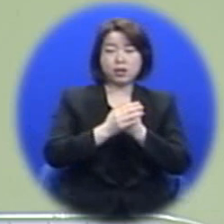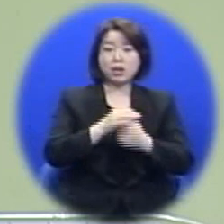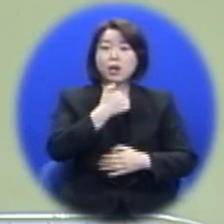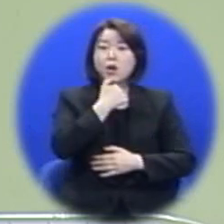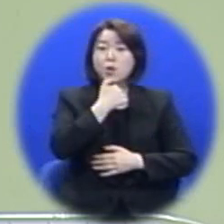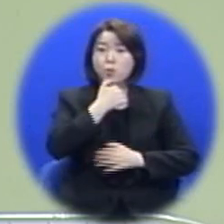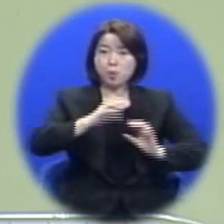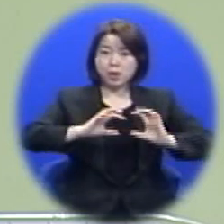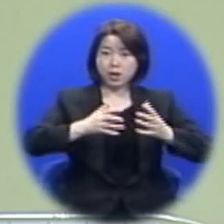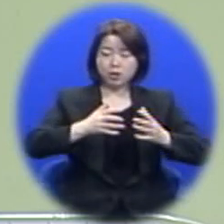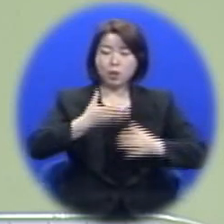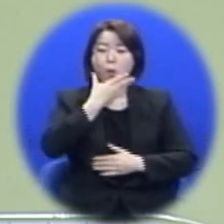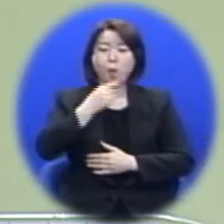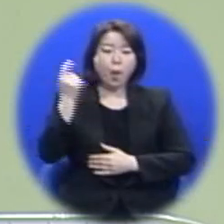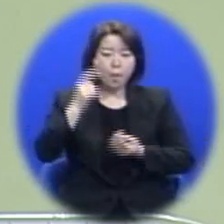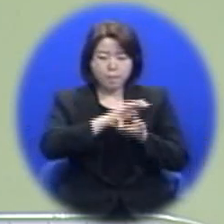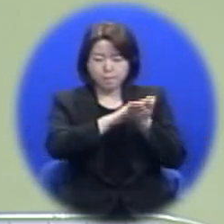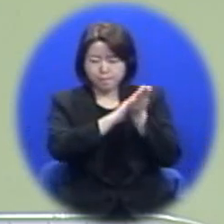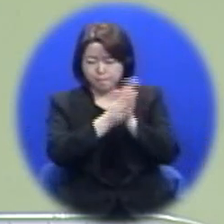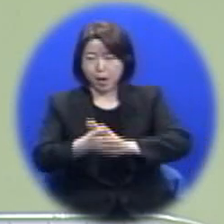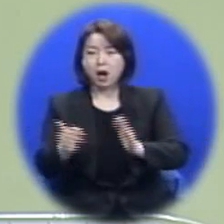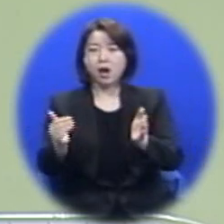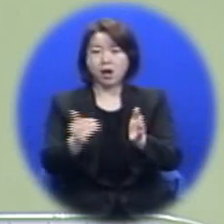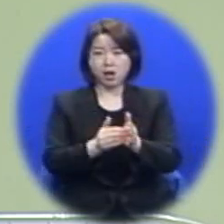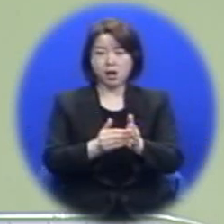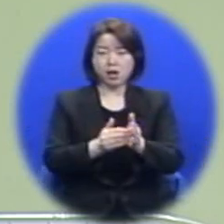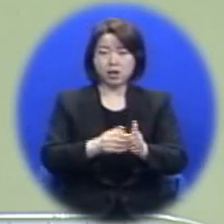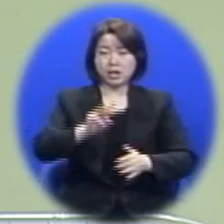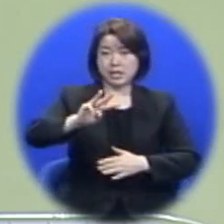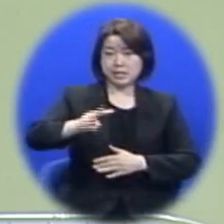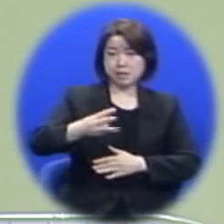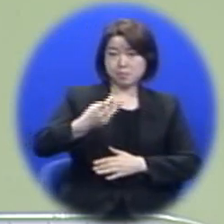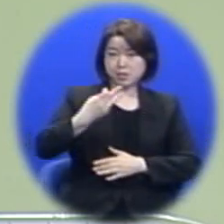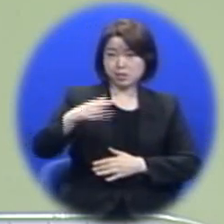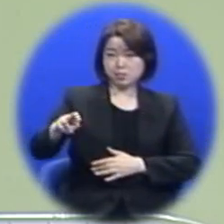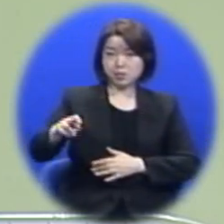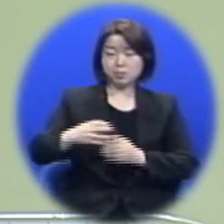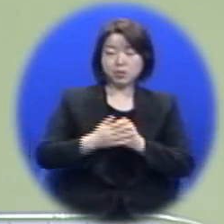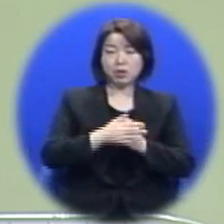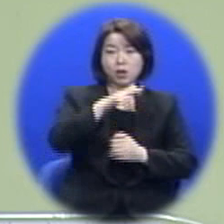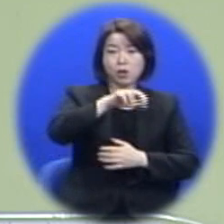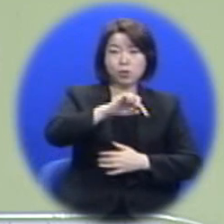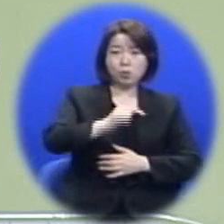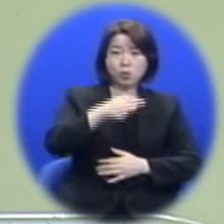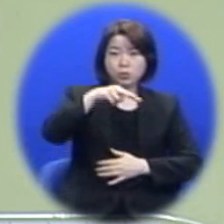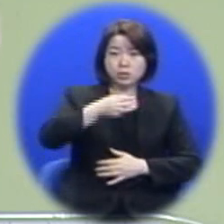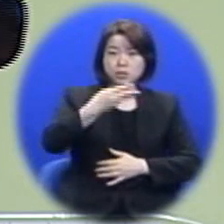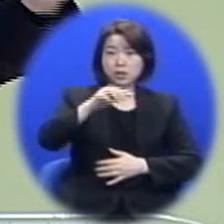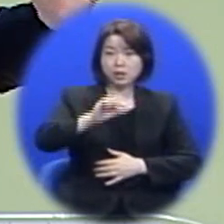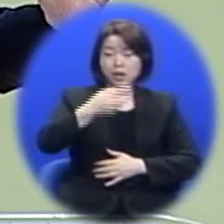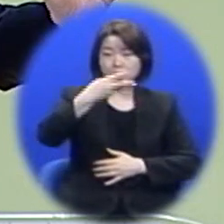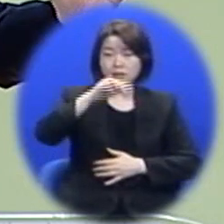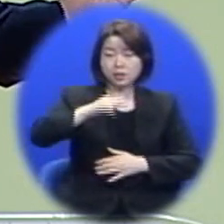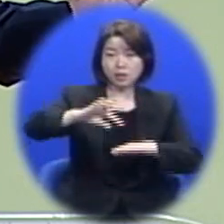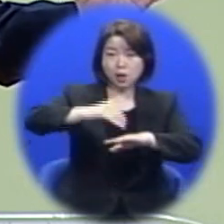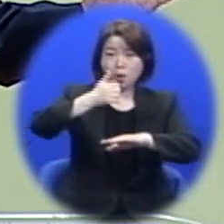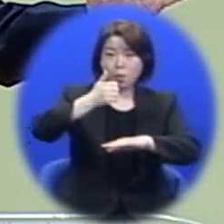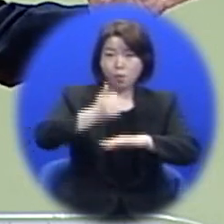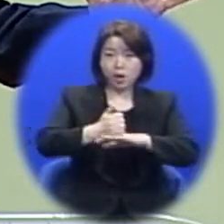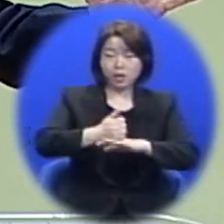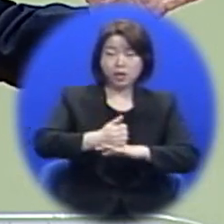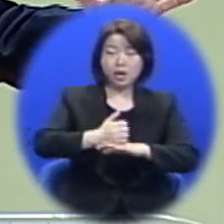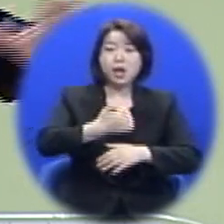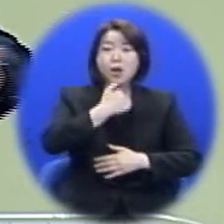복음화 가셨습니다 그런데 313년 콘스탄틴 황제가 기독교를 로마의 국교로 공포하고